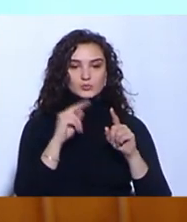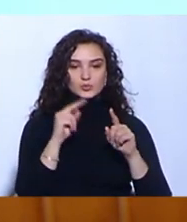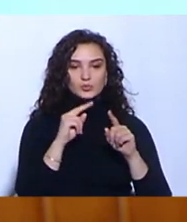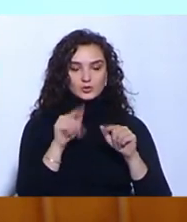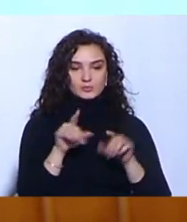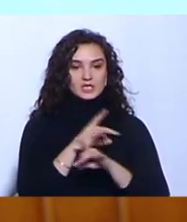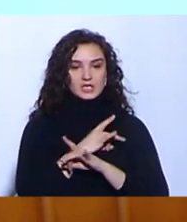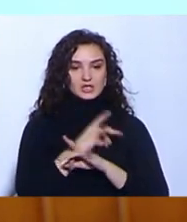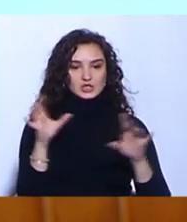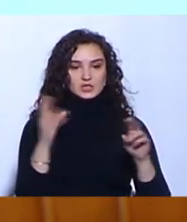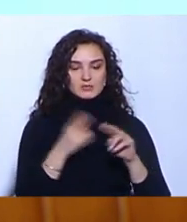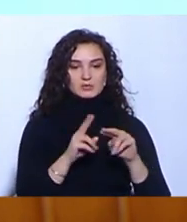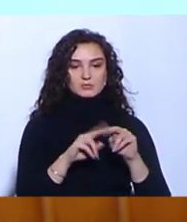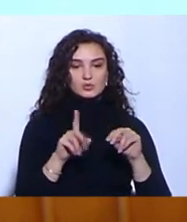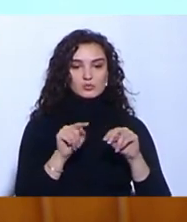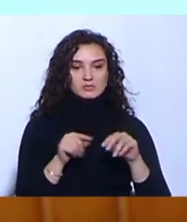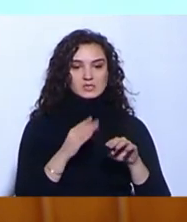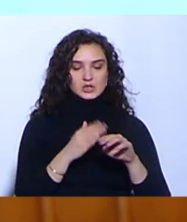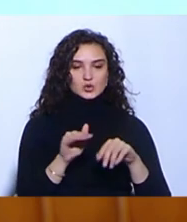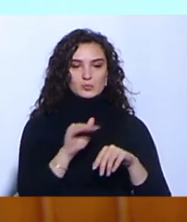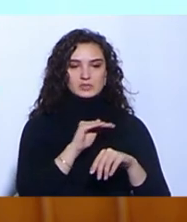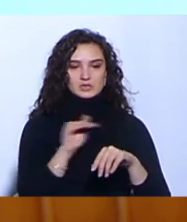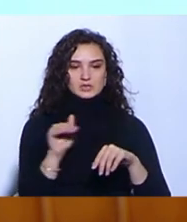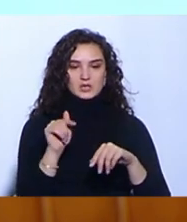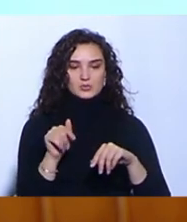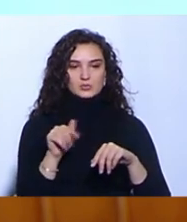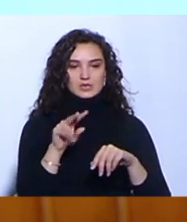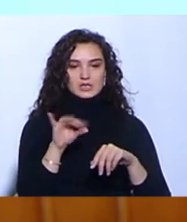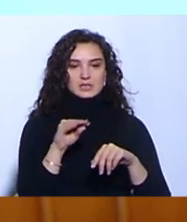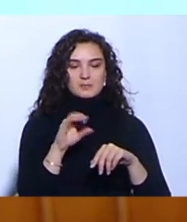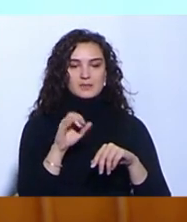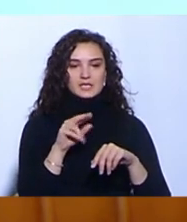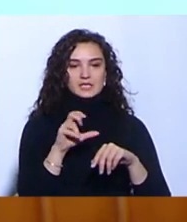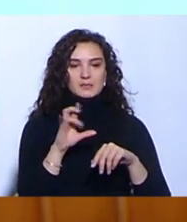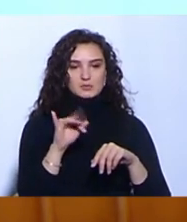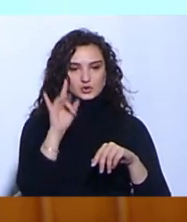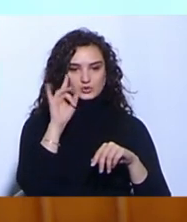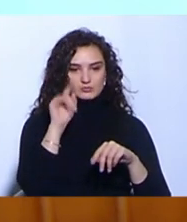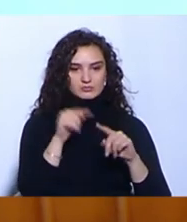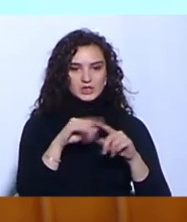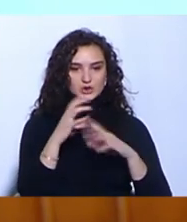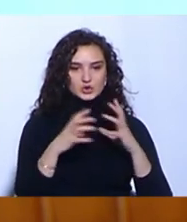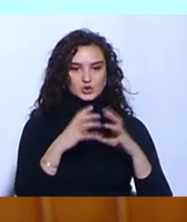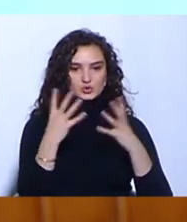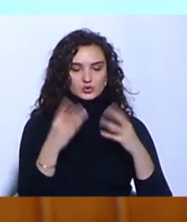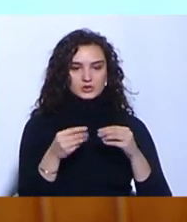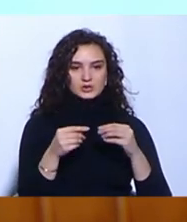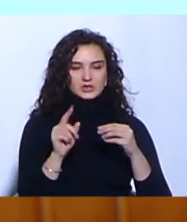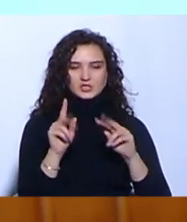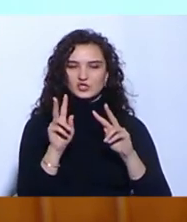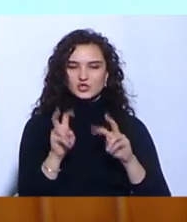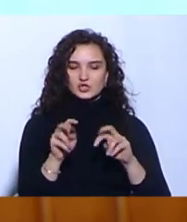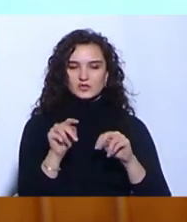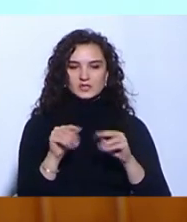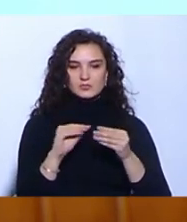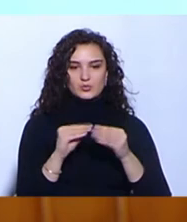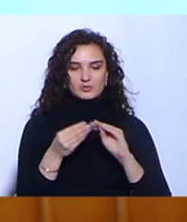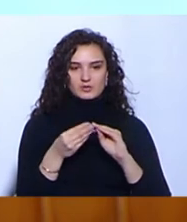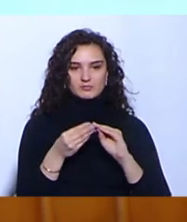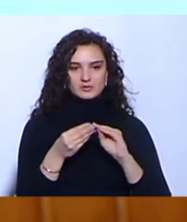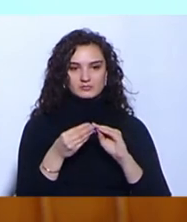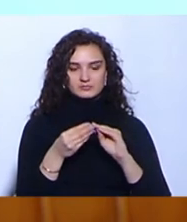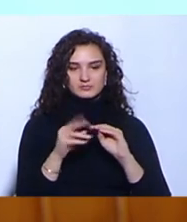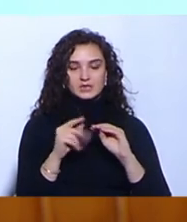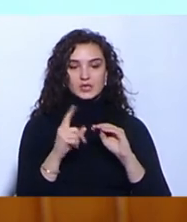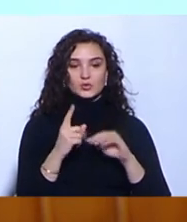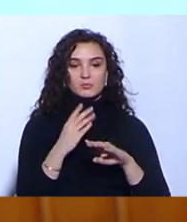ყურადღებით აღინიშნება, იმიტომ რომ ის არის ოფიციალურად ლიმფედემის ცნობადობის საერთაშორისო დღე. რას ნიშნავს ეს პრობლემა